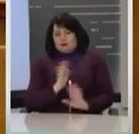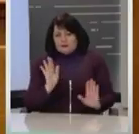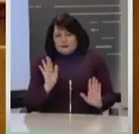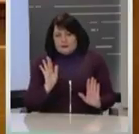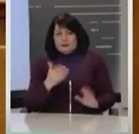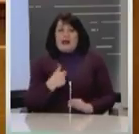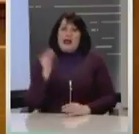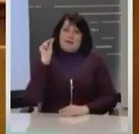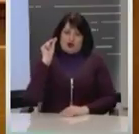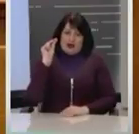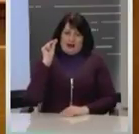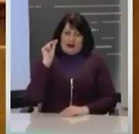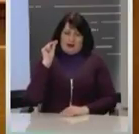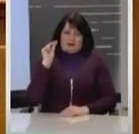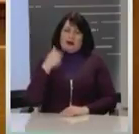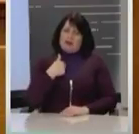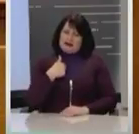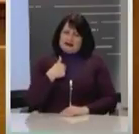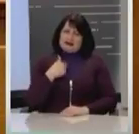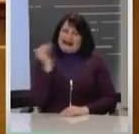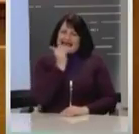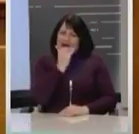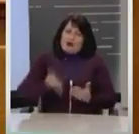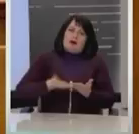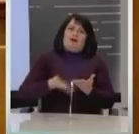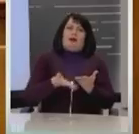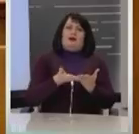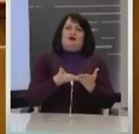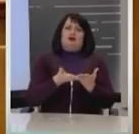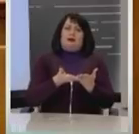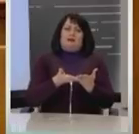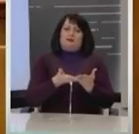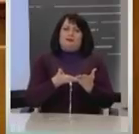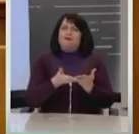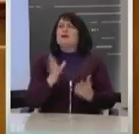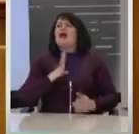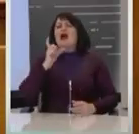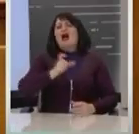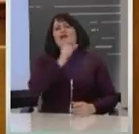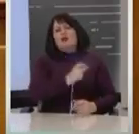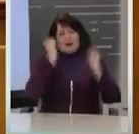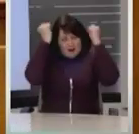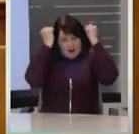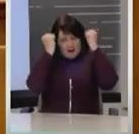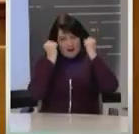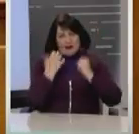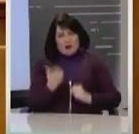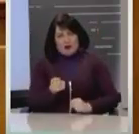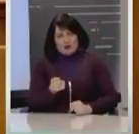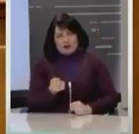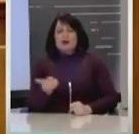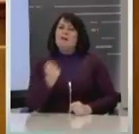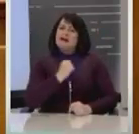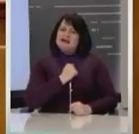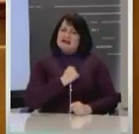Η δέσμευσή μας λοιπόν να σταθούμε άμεσα στο πλάι των ανθρώπων που επλήγησαν, πιστεύω